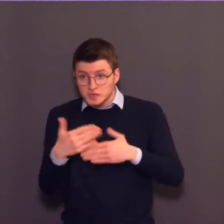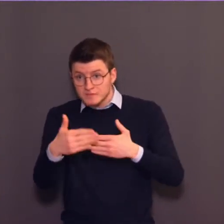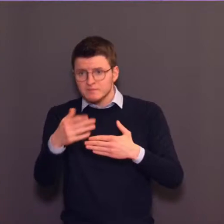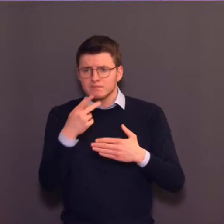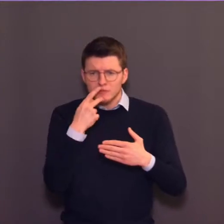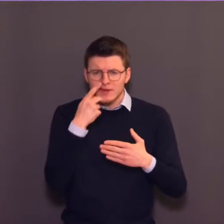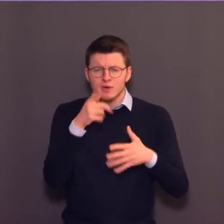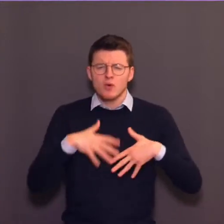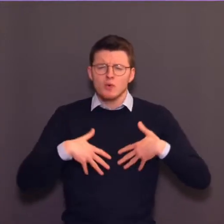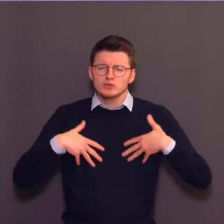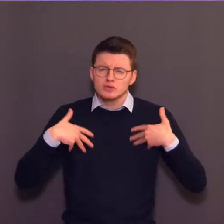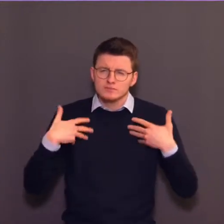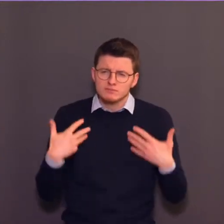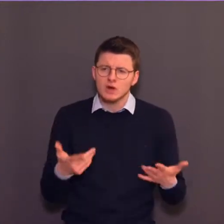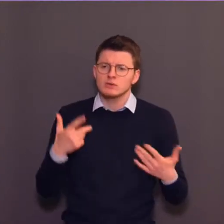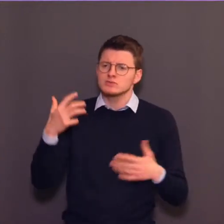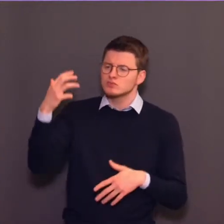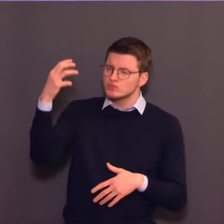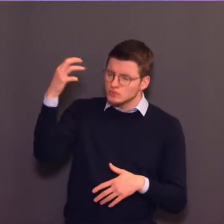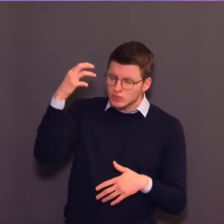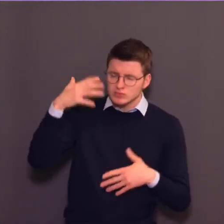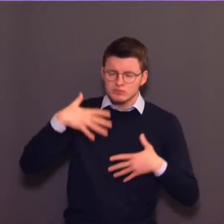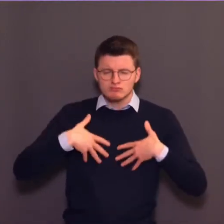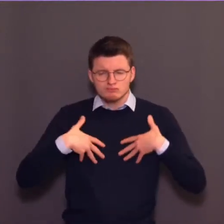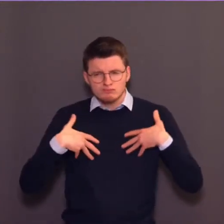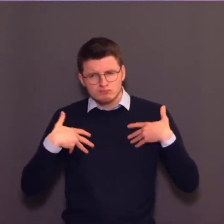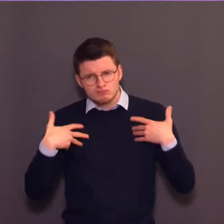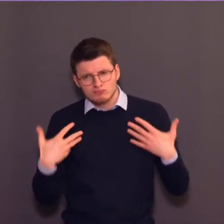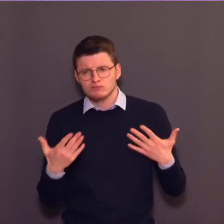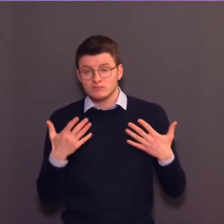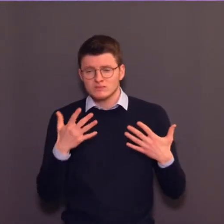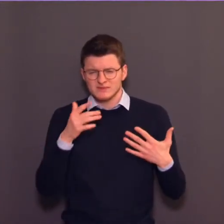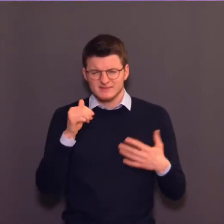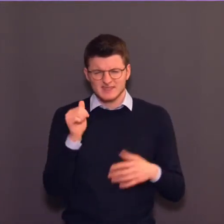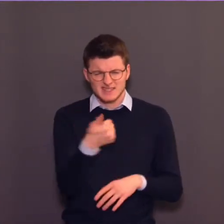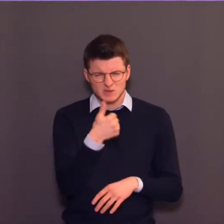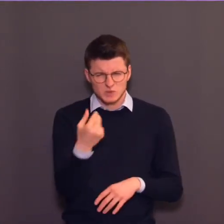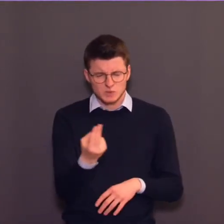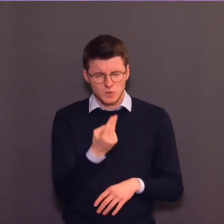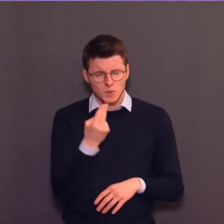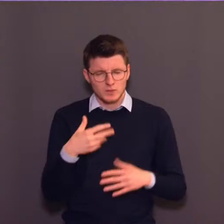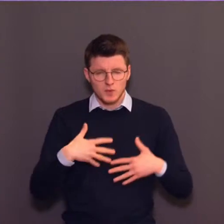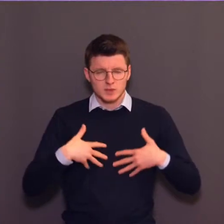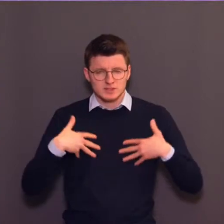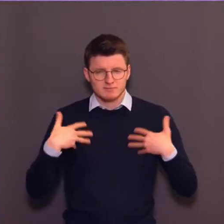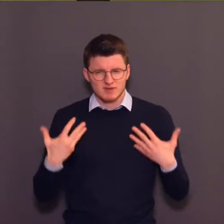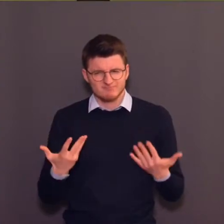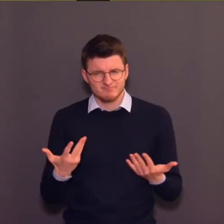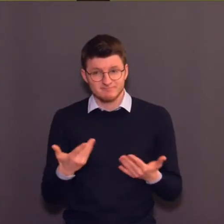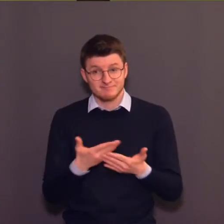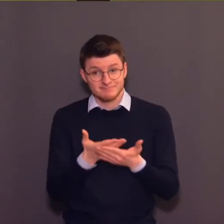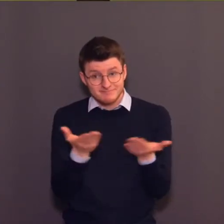zon. We hebben er immers allemaal heel veel nood aan. Alvast een prettig weekend.